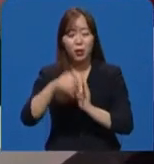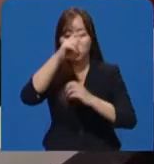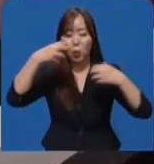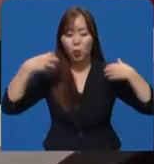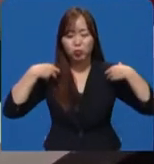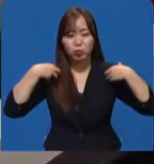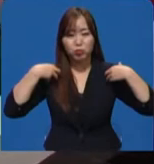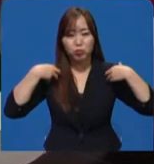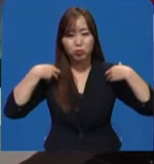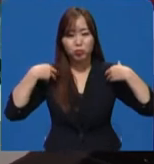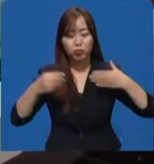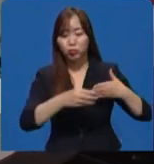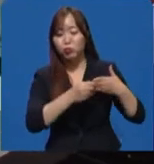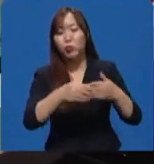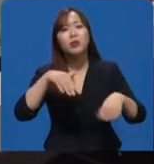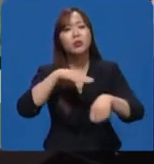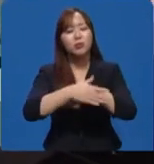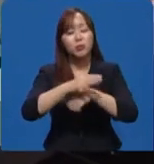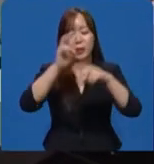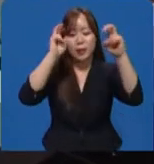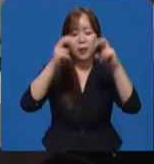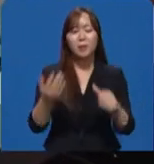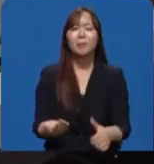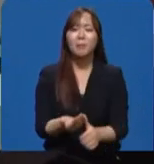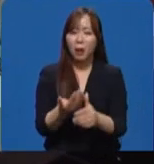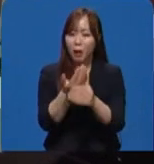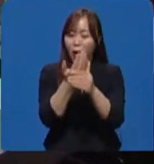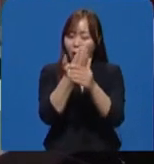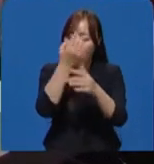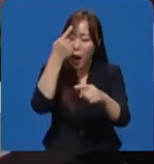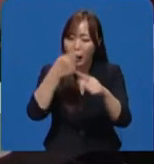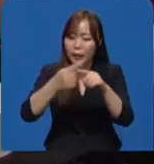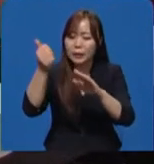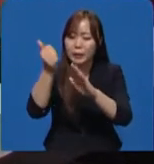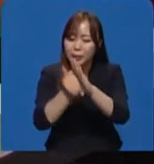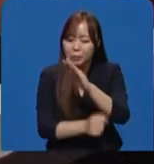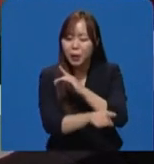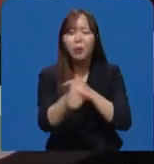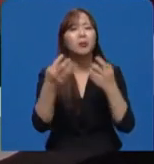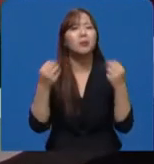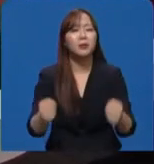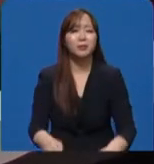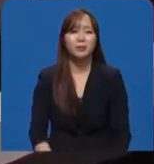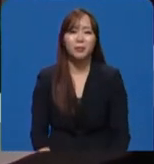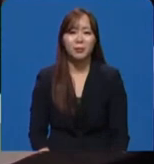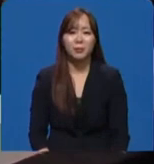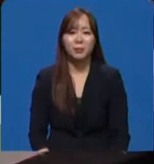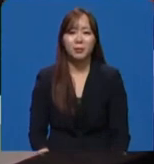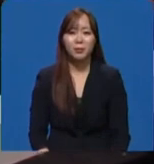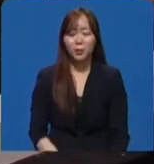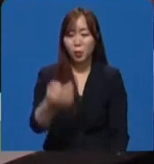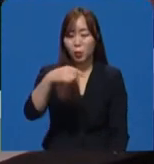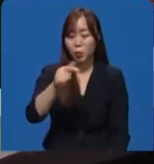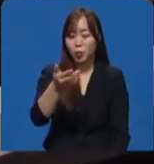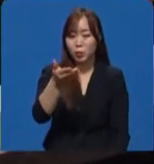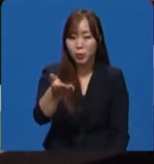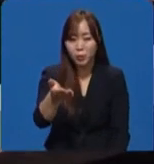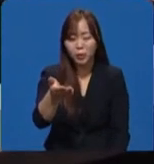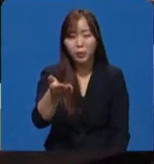주도형으로 기업 성장을 지원하다가 이제 실패한 것들이 많이 있는데 그 원 후보님의